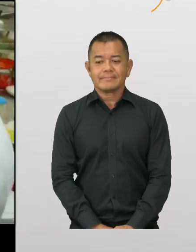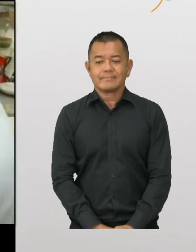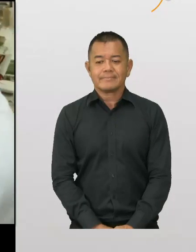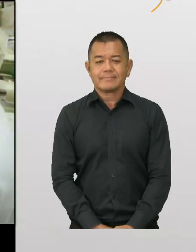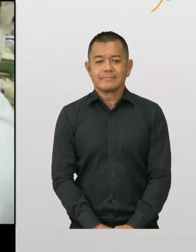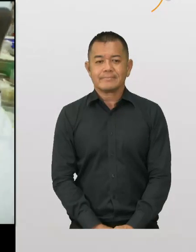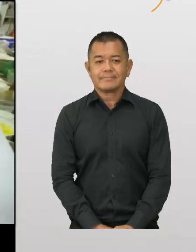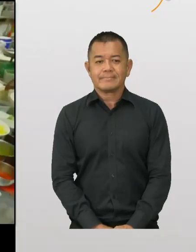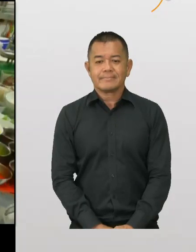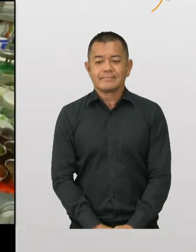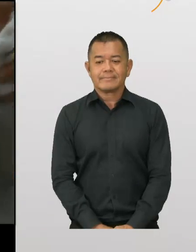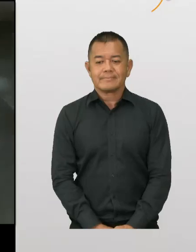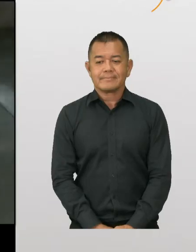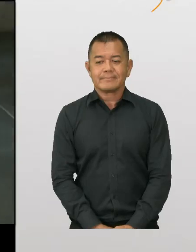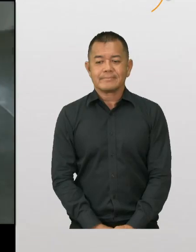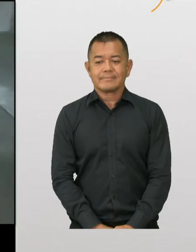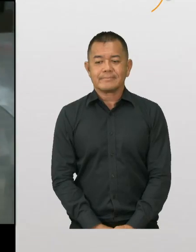场。